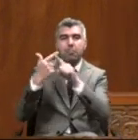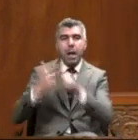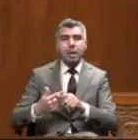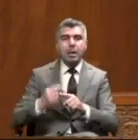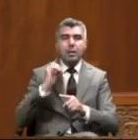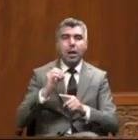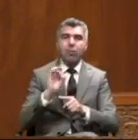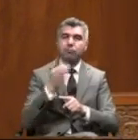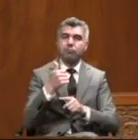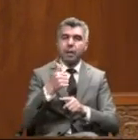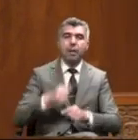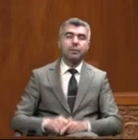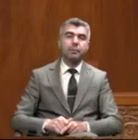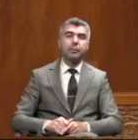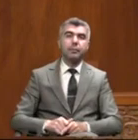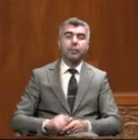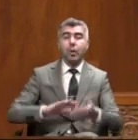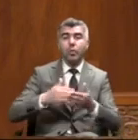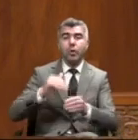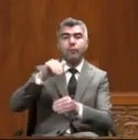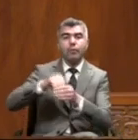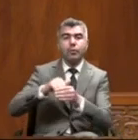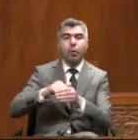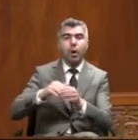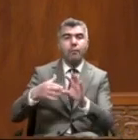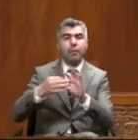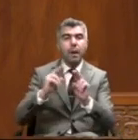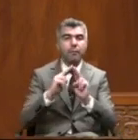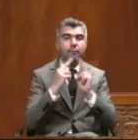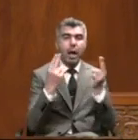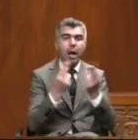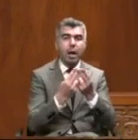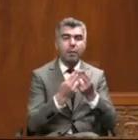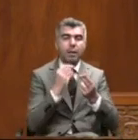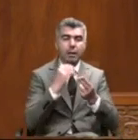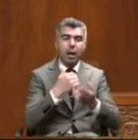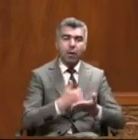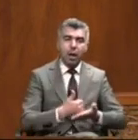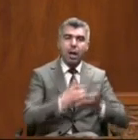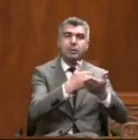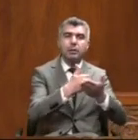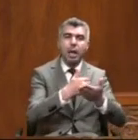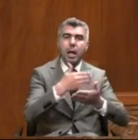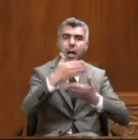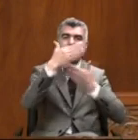ثم موافقه صندوق النقد الدولي على منح الخط الائتماني